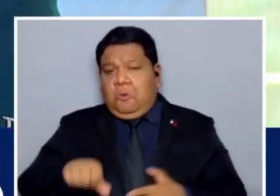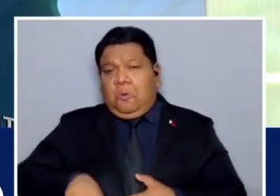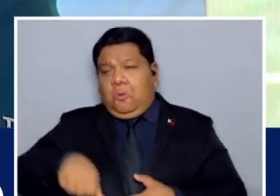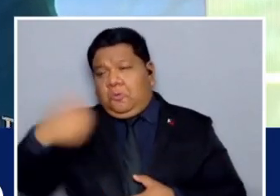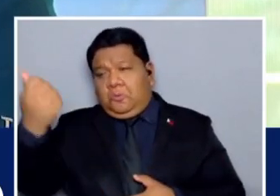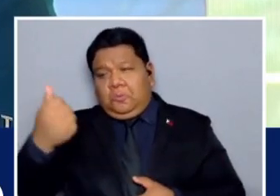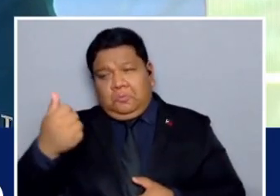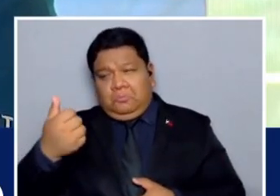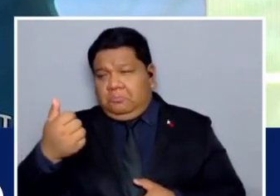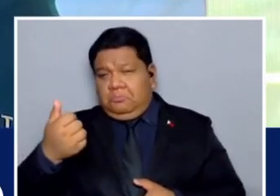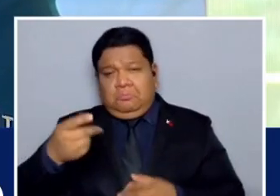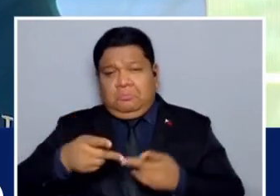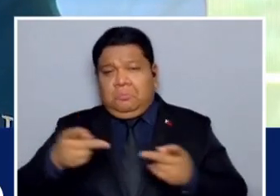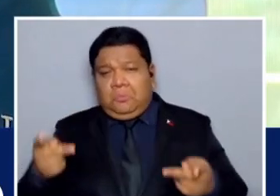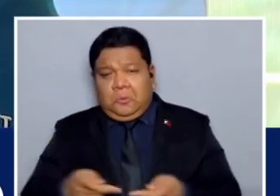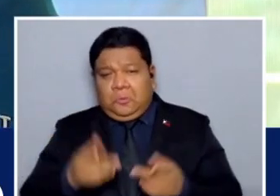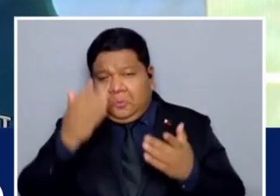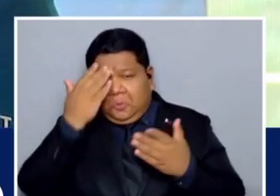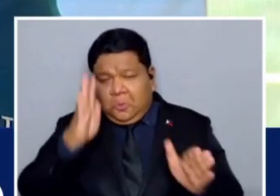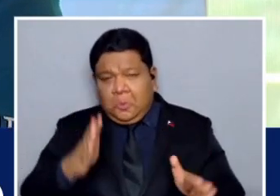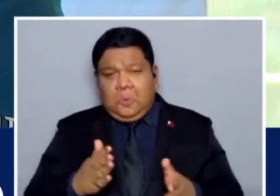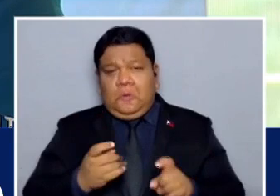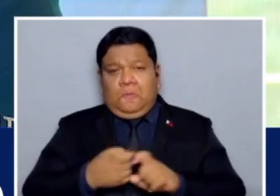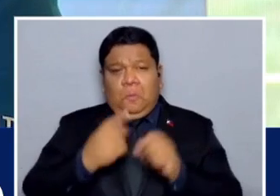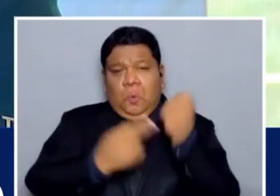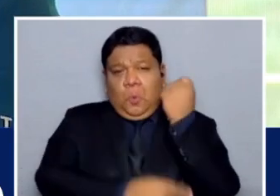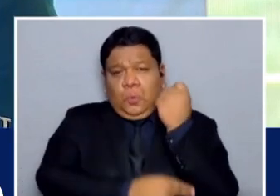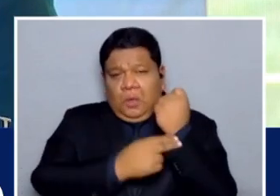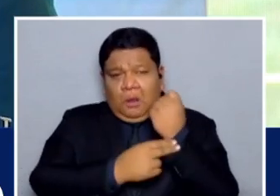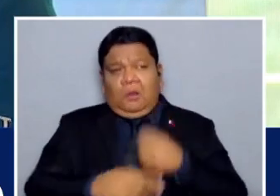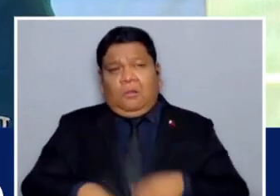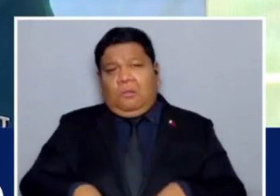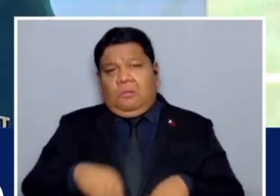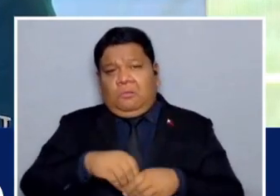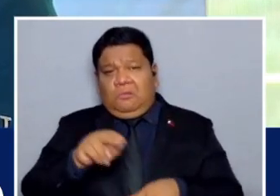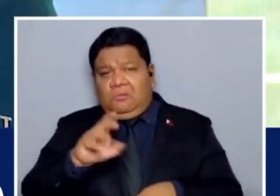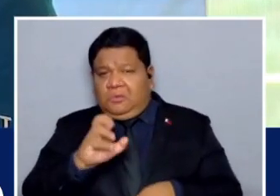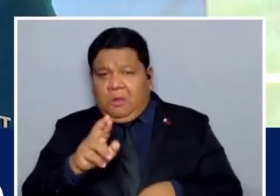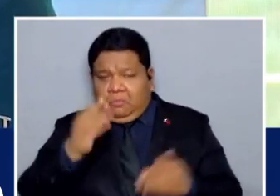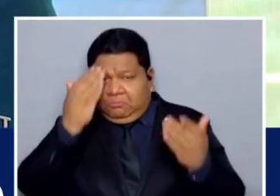kung saan lugar, galing sa mga hotel kung saan sa Metro Manila.